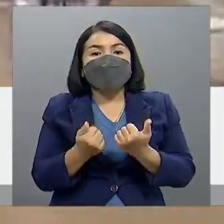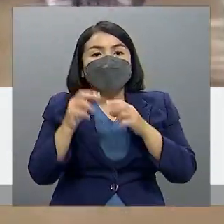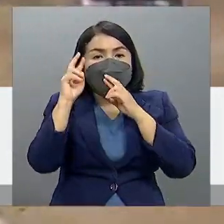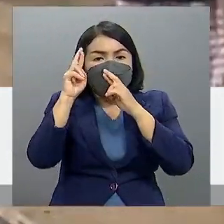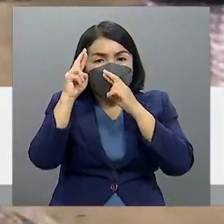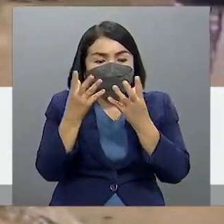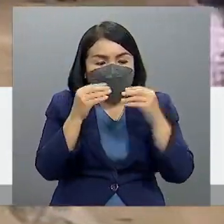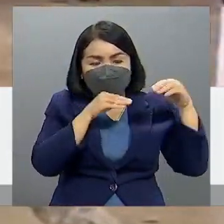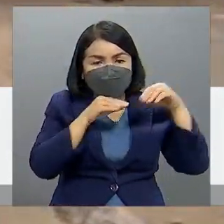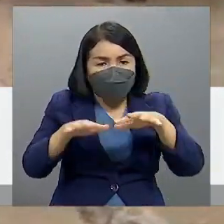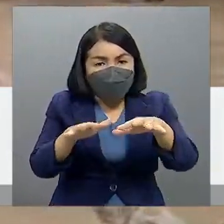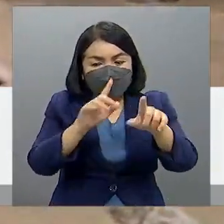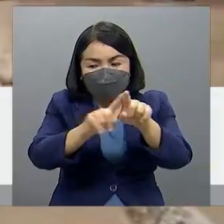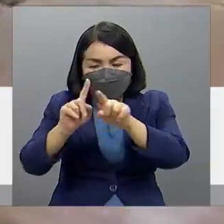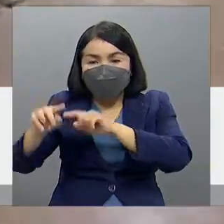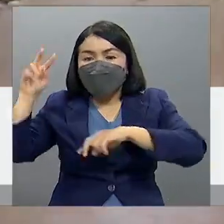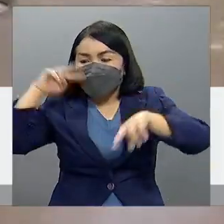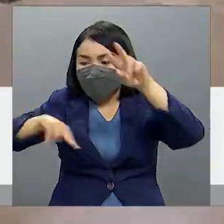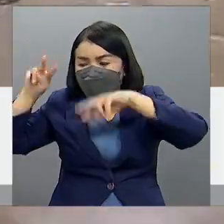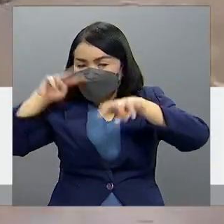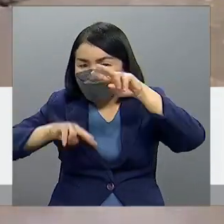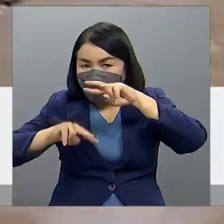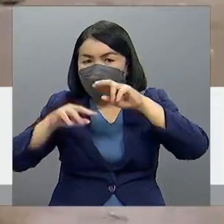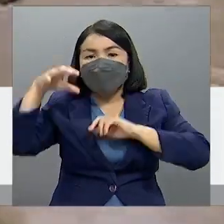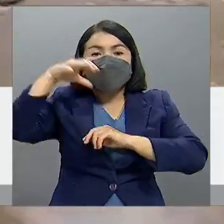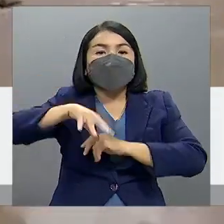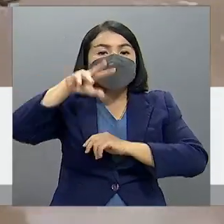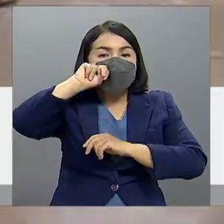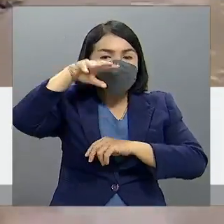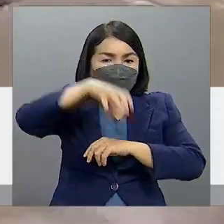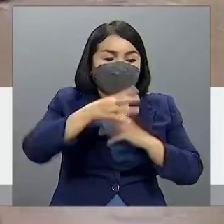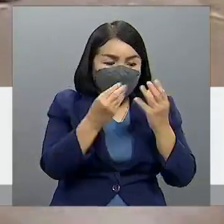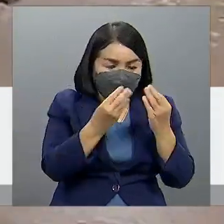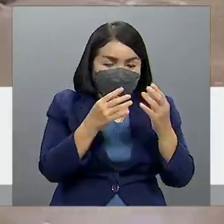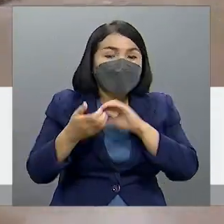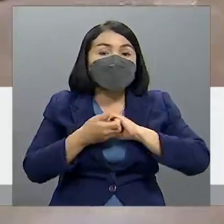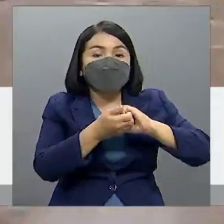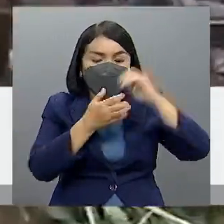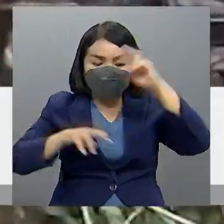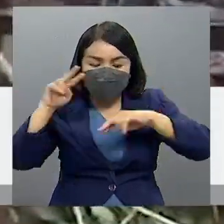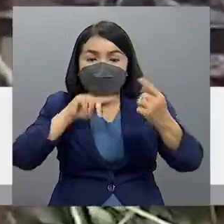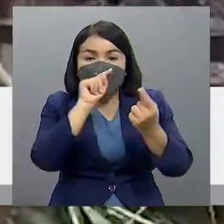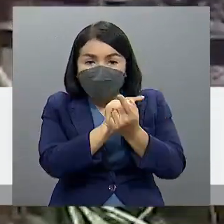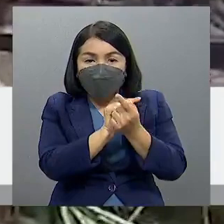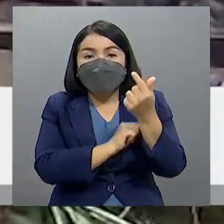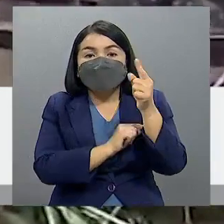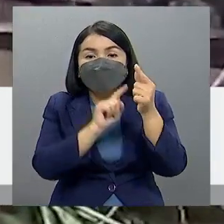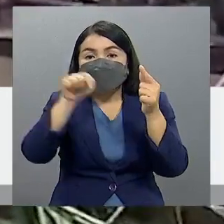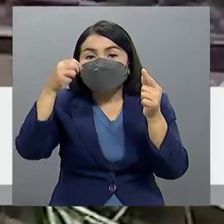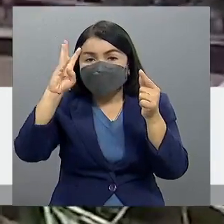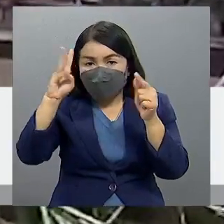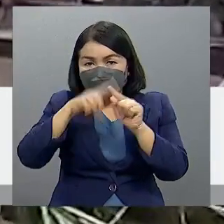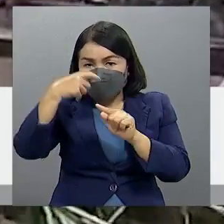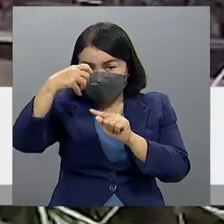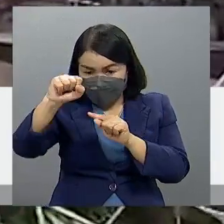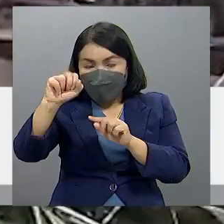กรมทรัพยากรน้ำและกรมทรัพยากรธรณีพบว่าช่วงวันที่11ถึง16ตุลาคมนี้ให้เฝ้าระวังน้ำหล